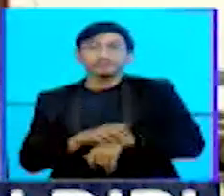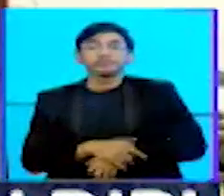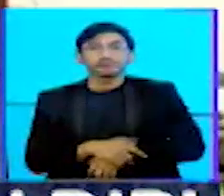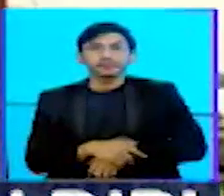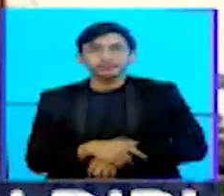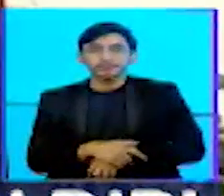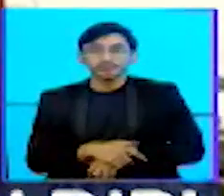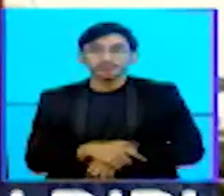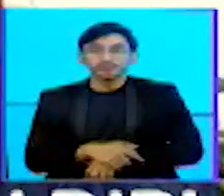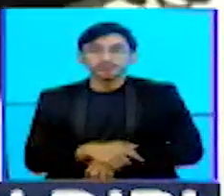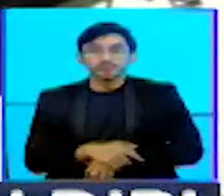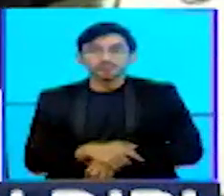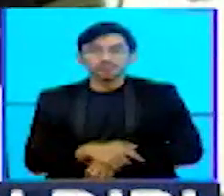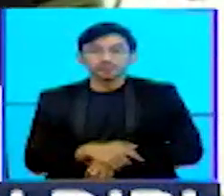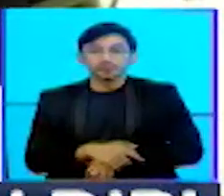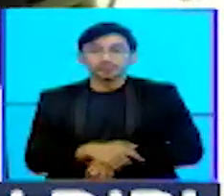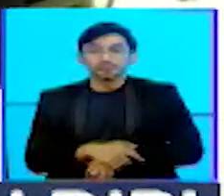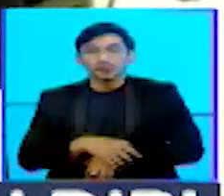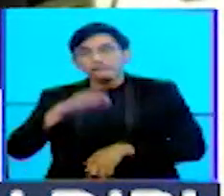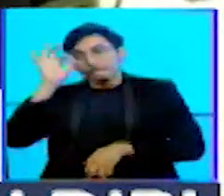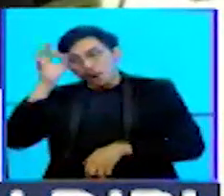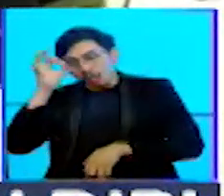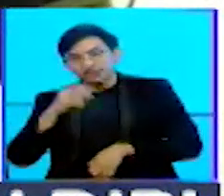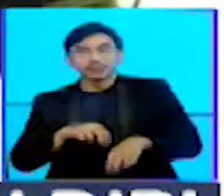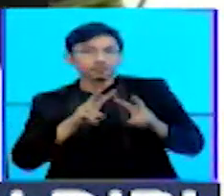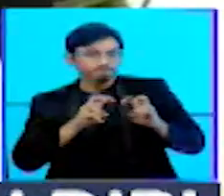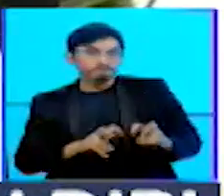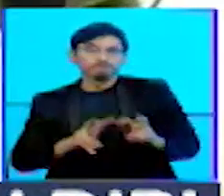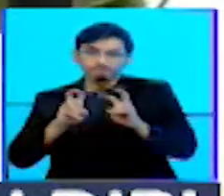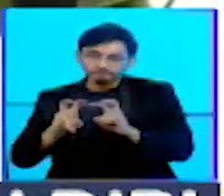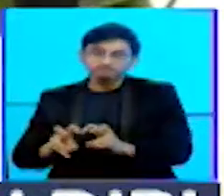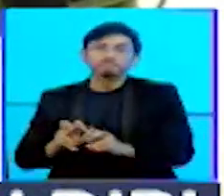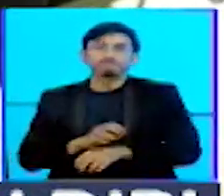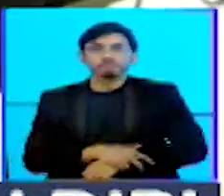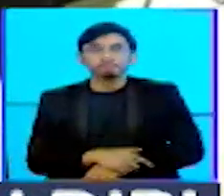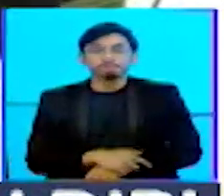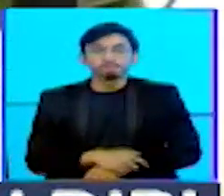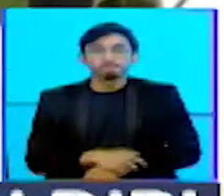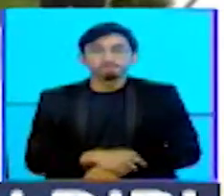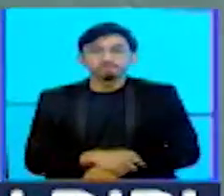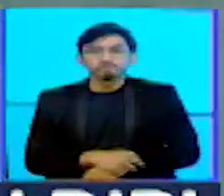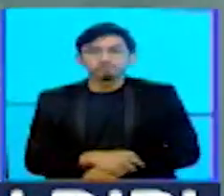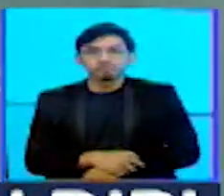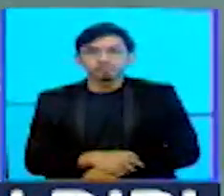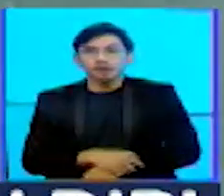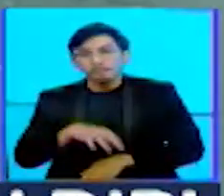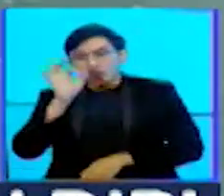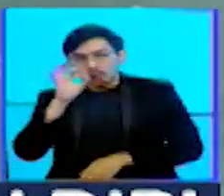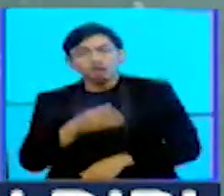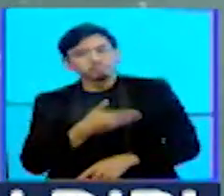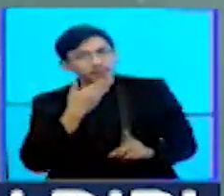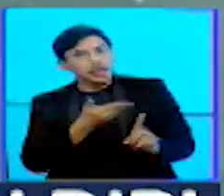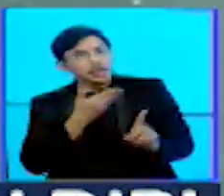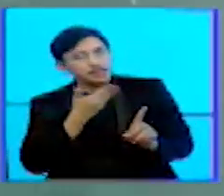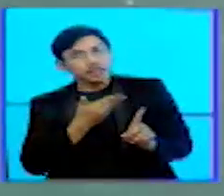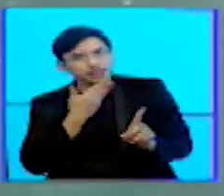Kasus kecelakaan laut ini ditangani kepolisian sektor kawasan Pelabuhan Merak, Banten. Polisi memeriksa supir truk untuk diminta keterangan